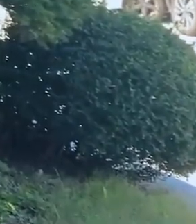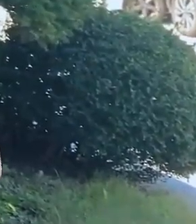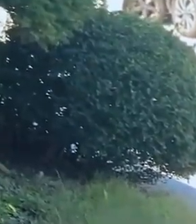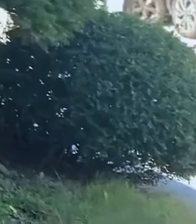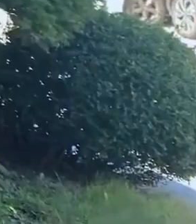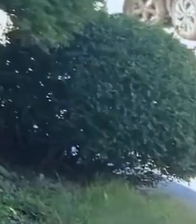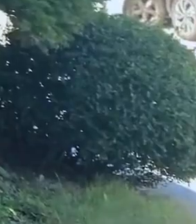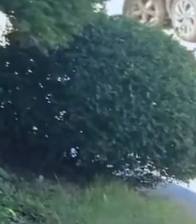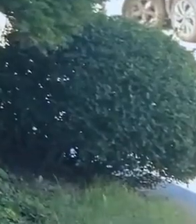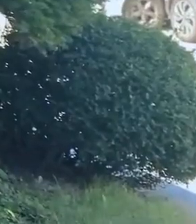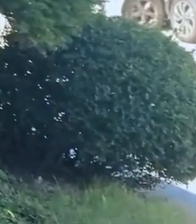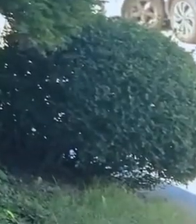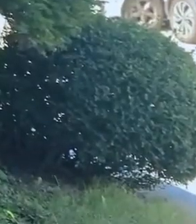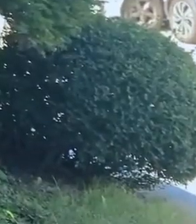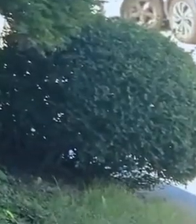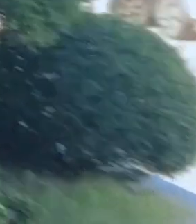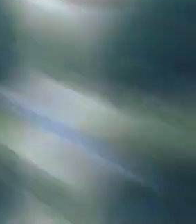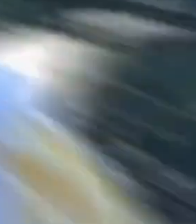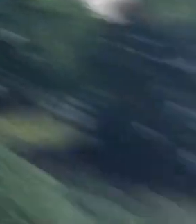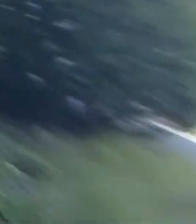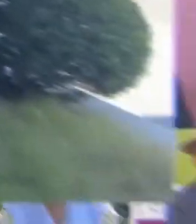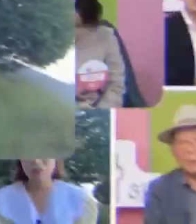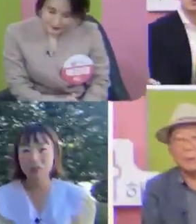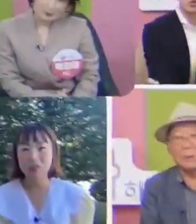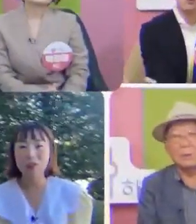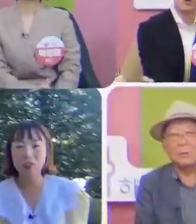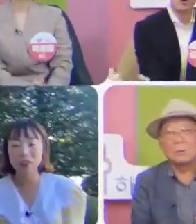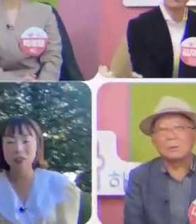건강하세요. 화이팅!